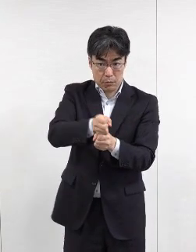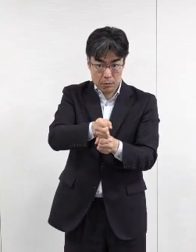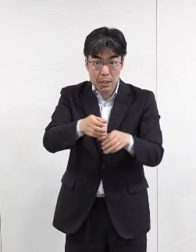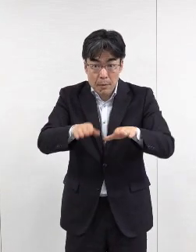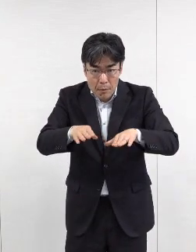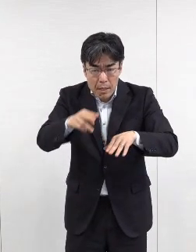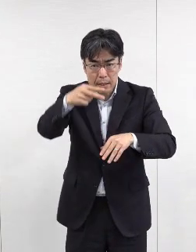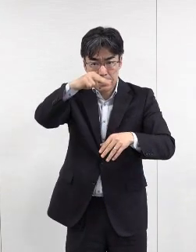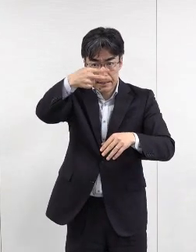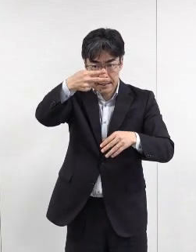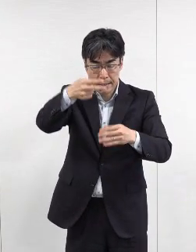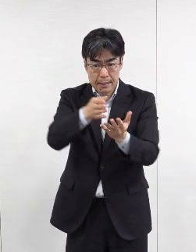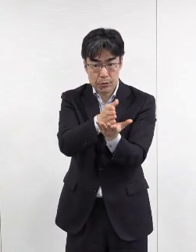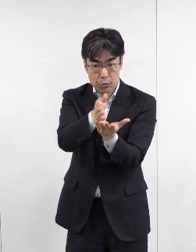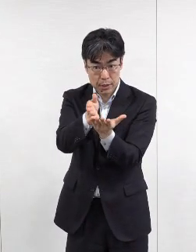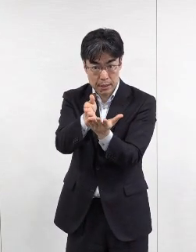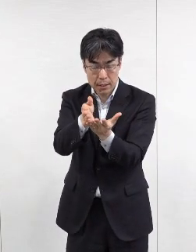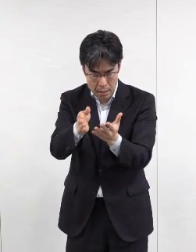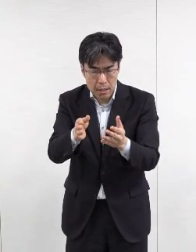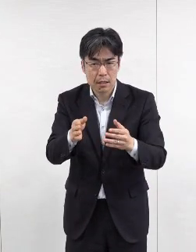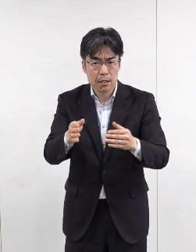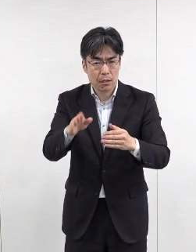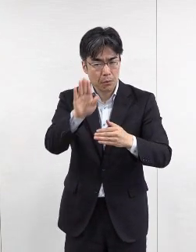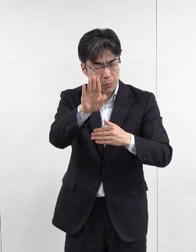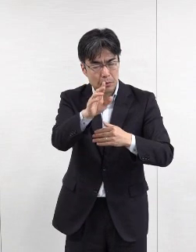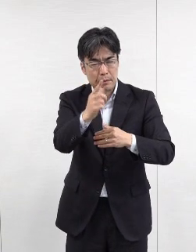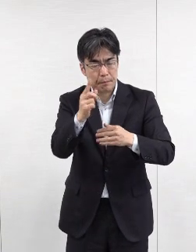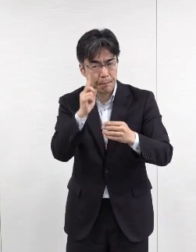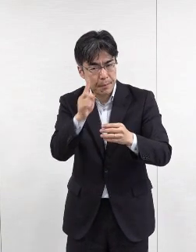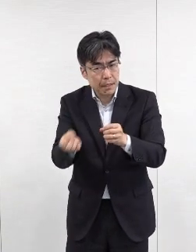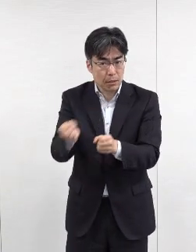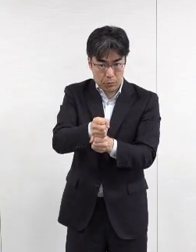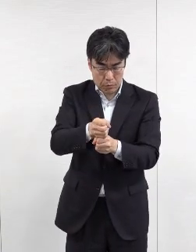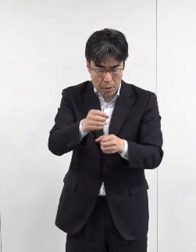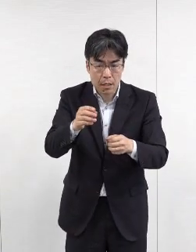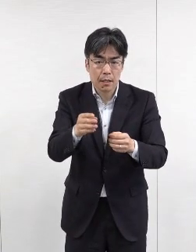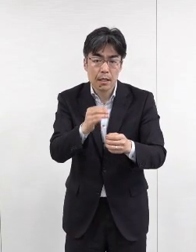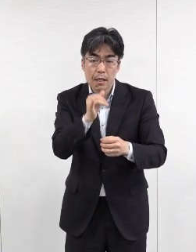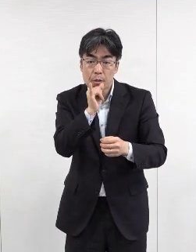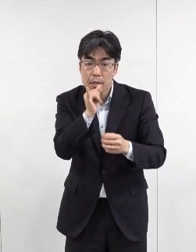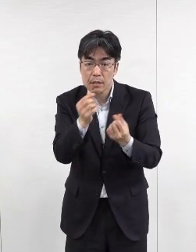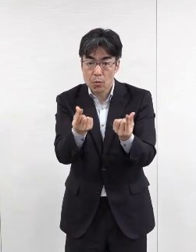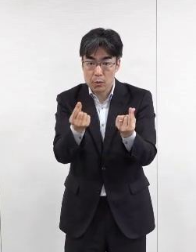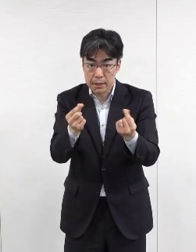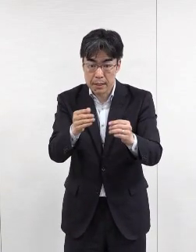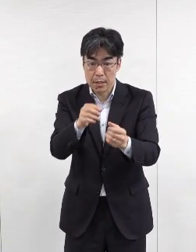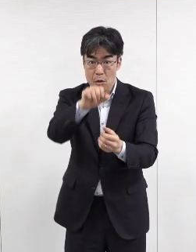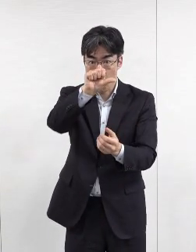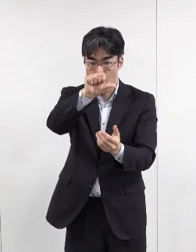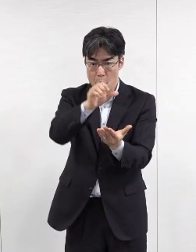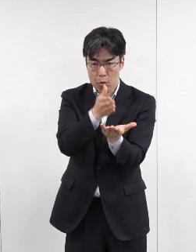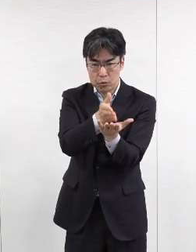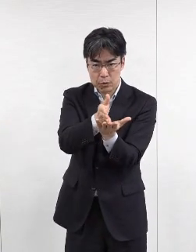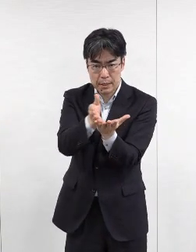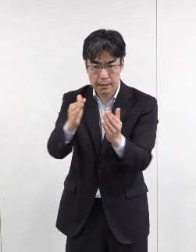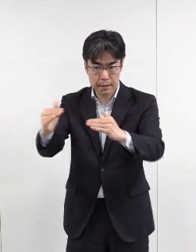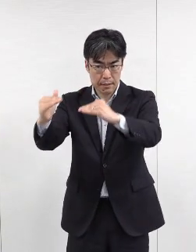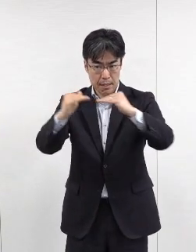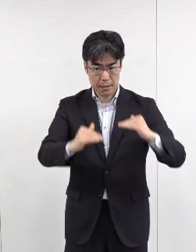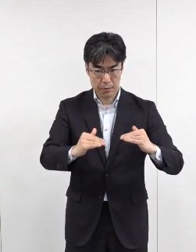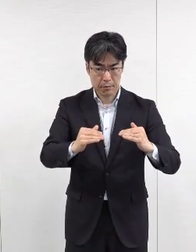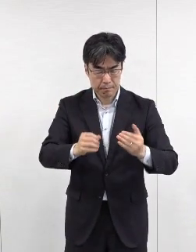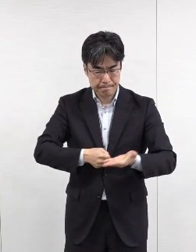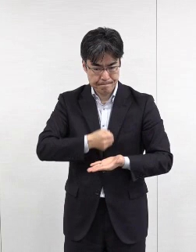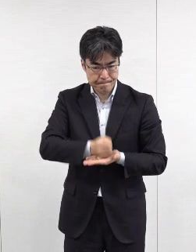二塁相当から季節性インフルエンザと同じ5類に引き下げることを決定し